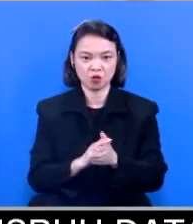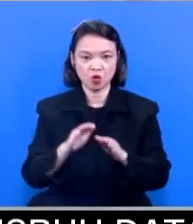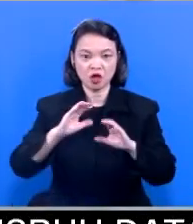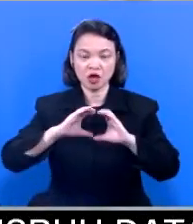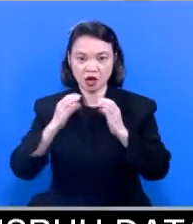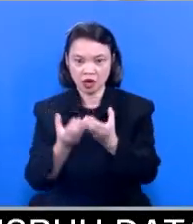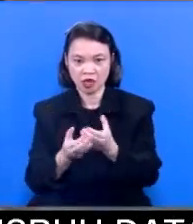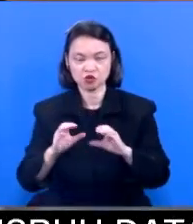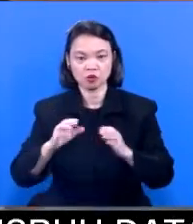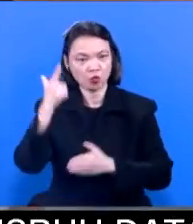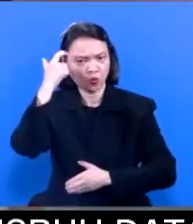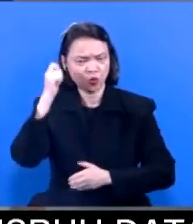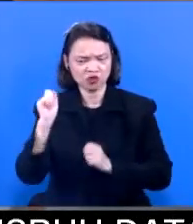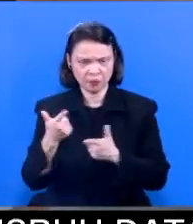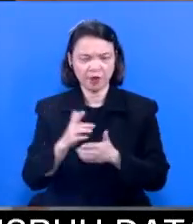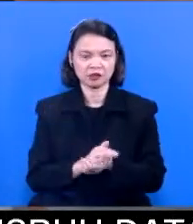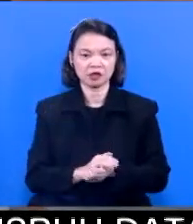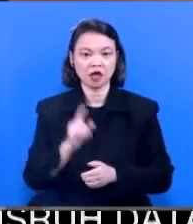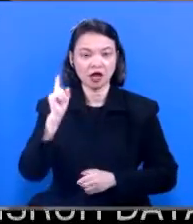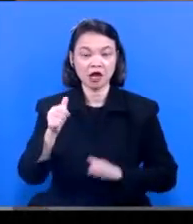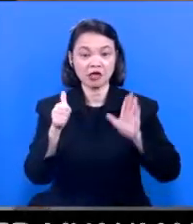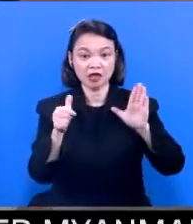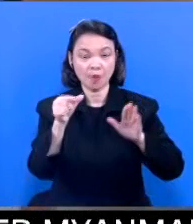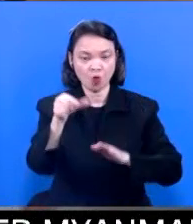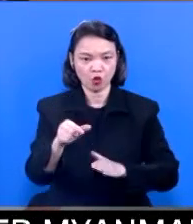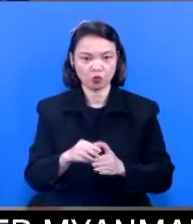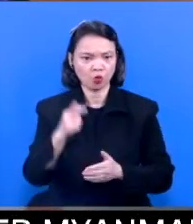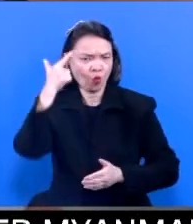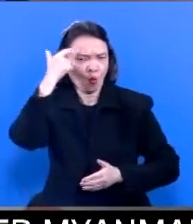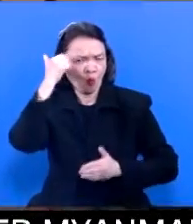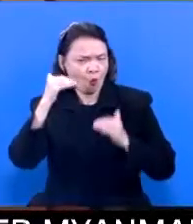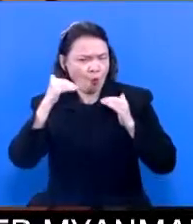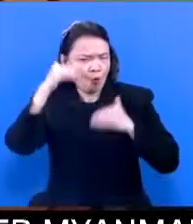kelompok belajar cepat yang hanya berisikan 6 siswa dengan kecerdasan di atas rata-rata.